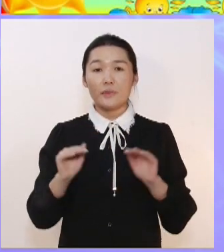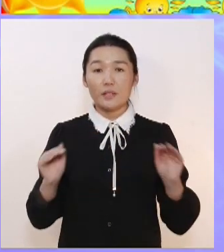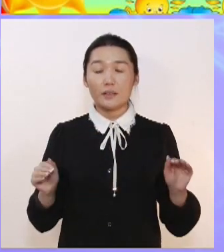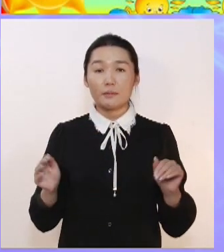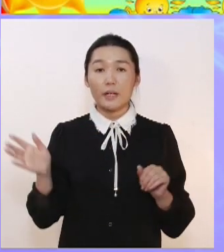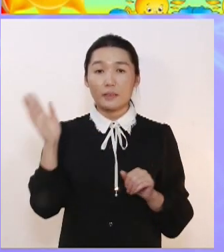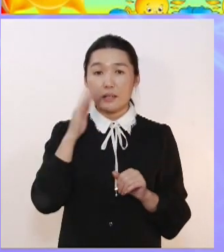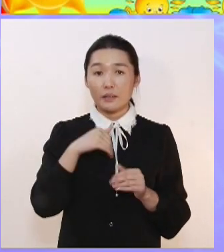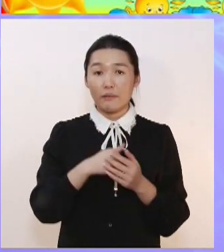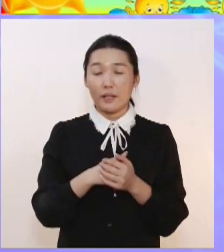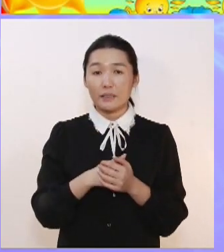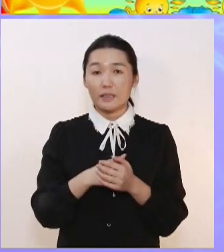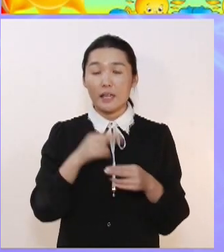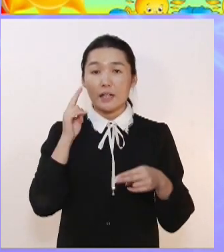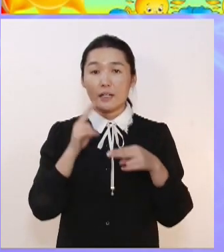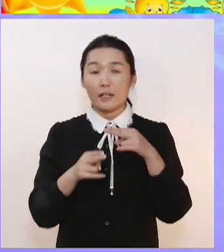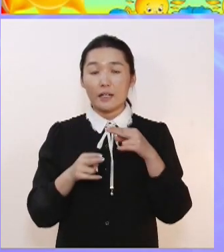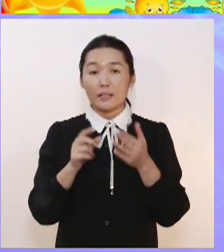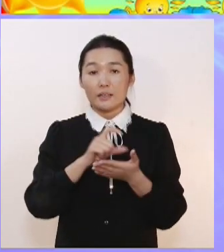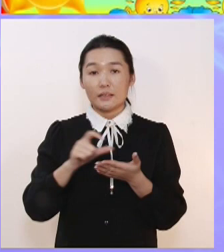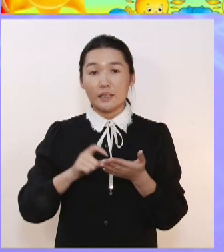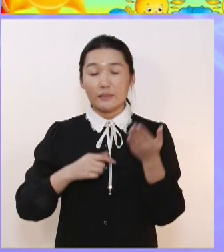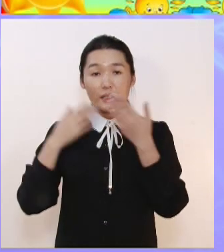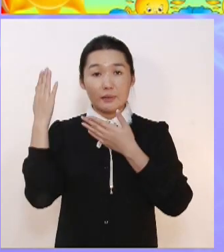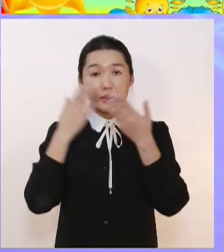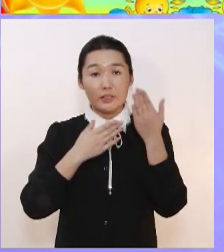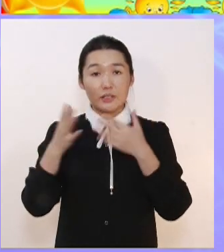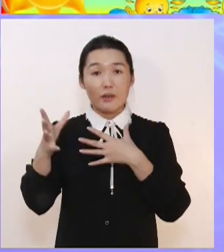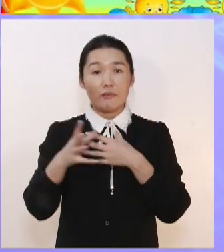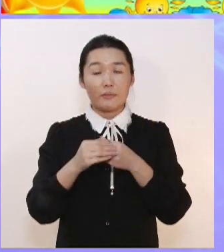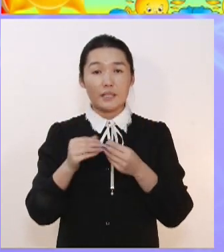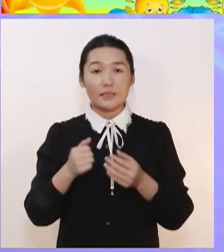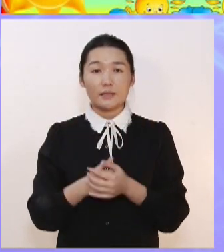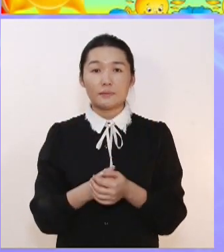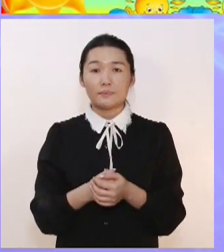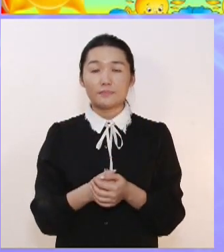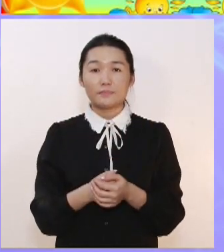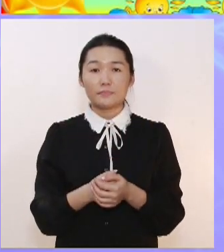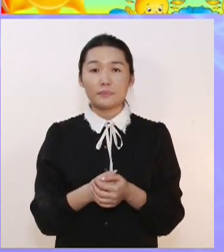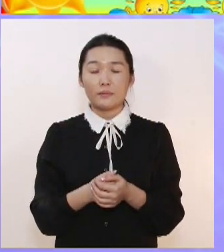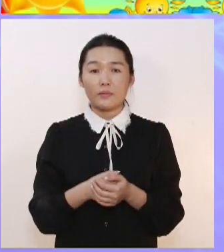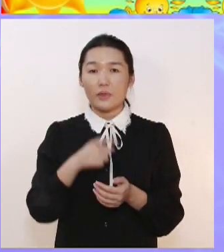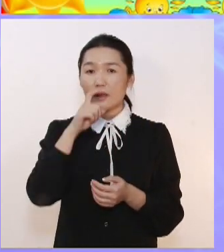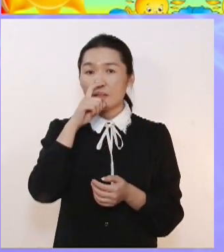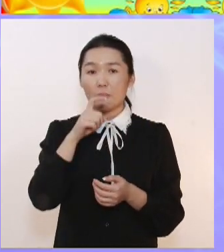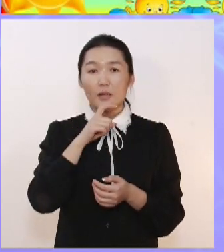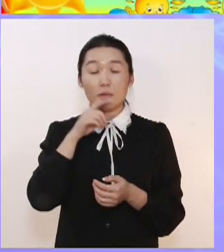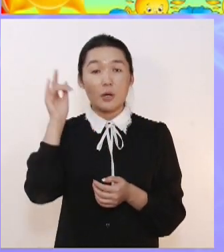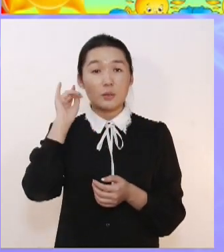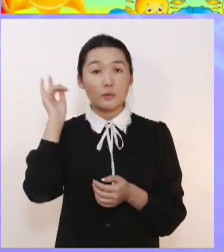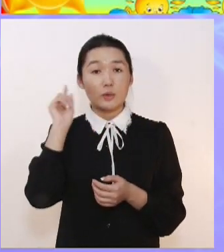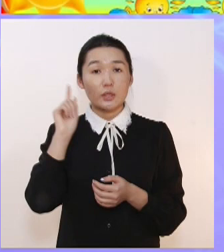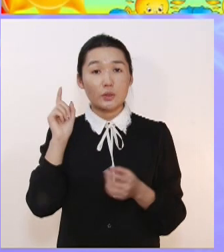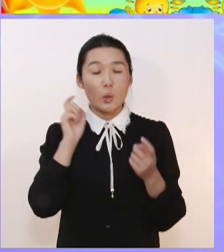давайте конец стихотворения прочитаем вместе. Не понимают звуки,